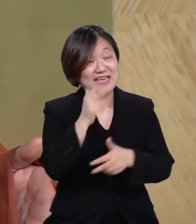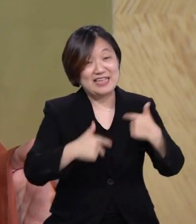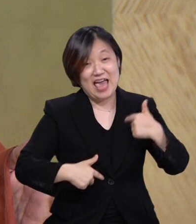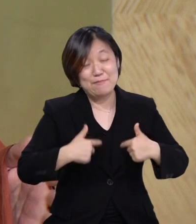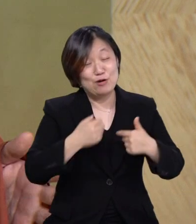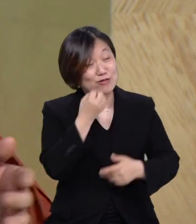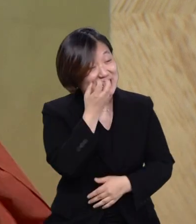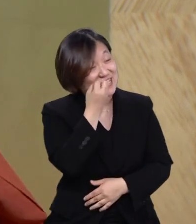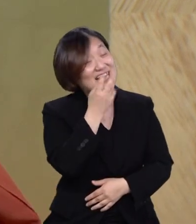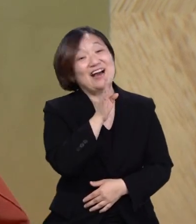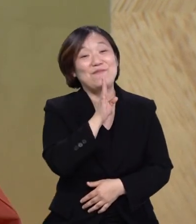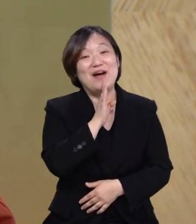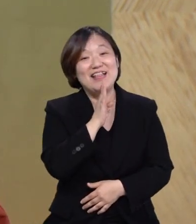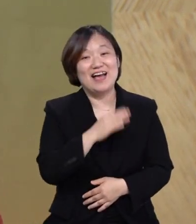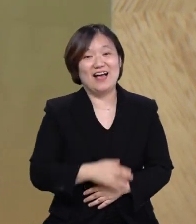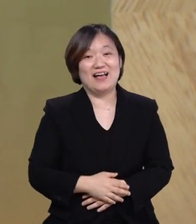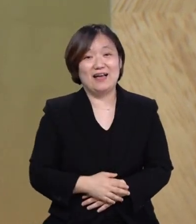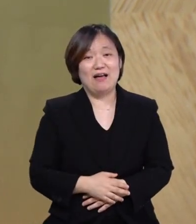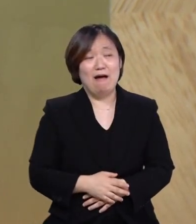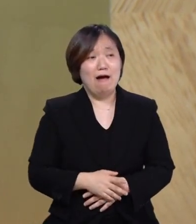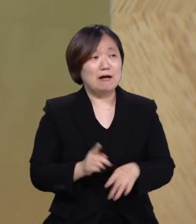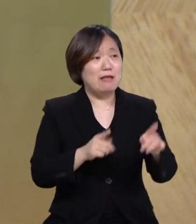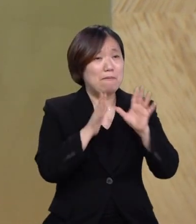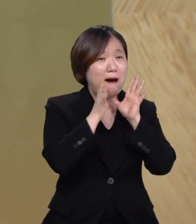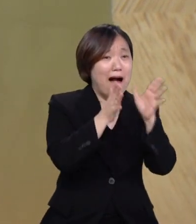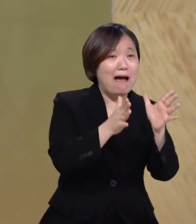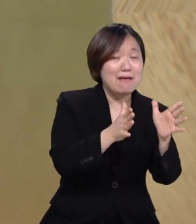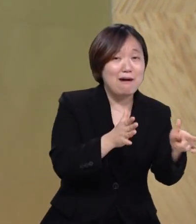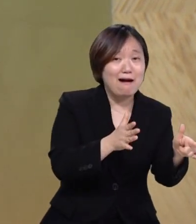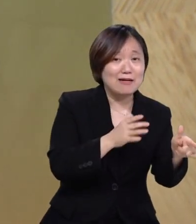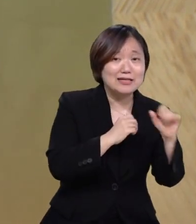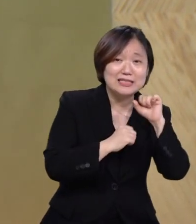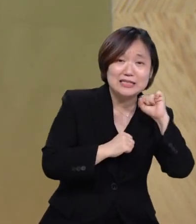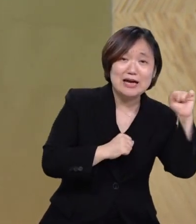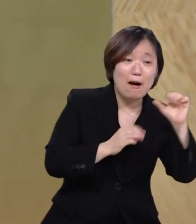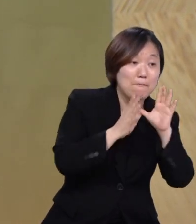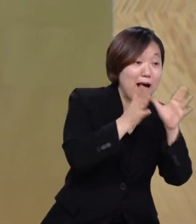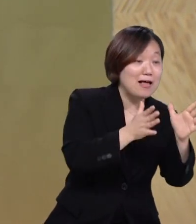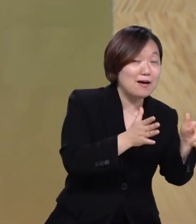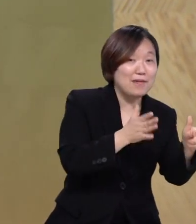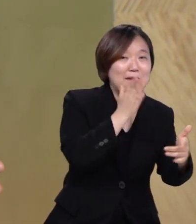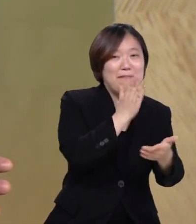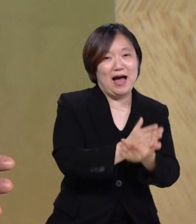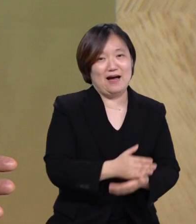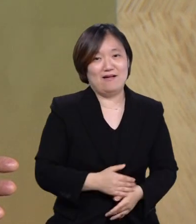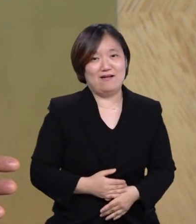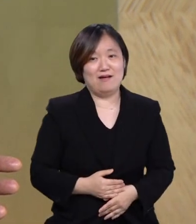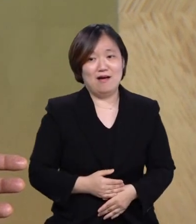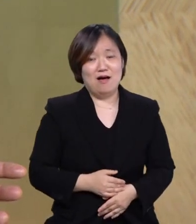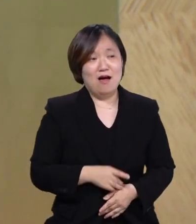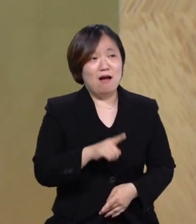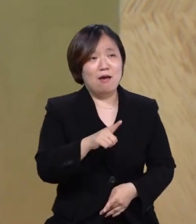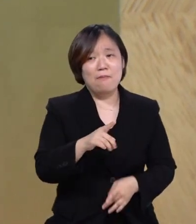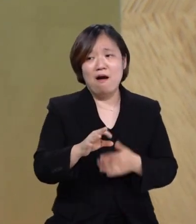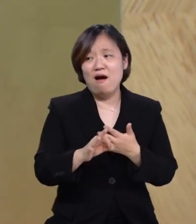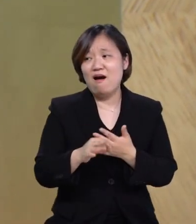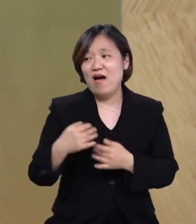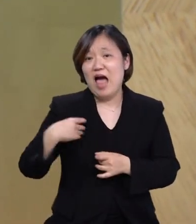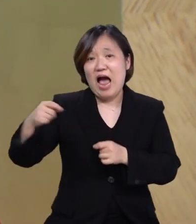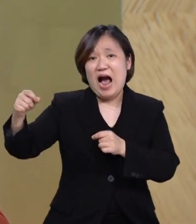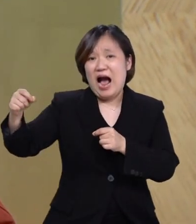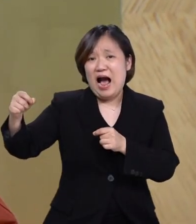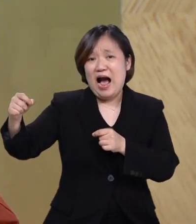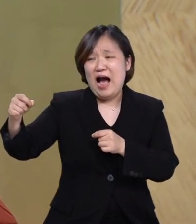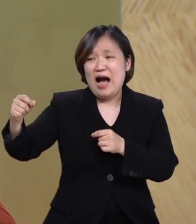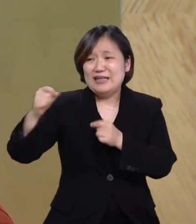신기하고 여기에 또 여기 한번 너무 홀딱 넘어가 버리면 우리 주변에 이상한 사이비